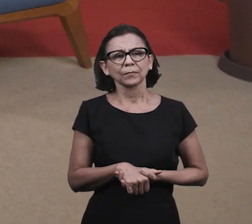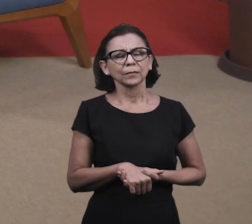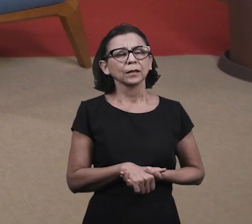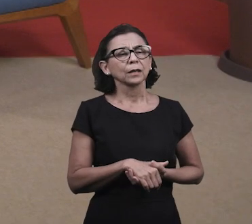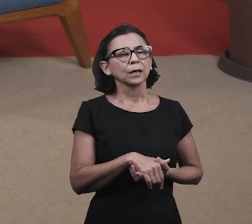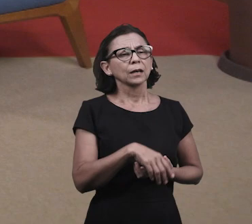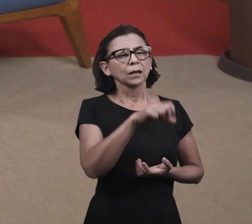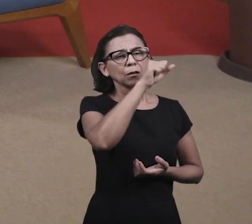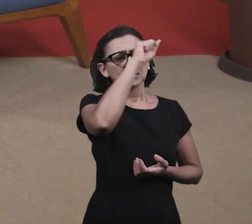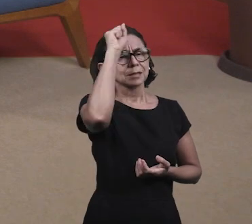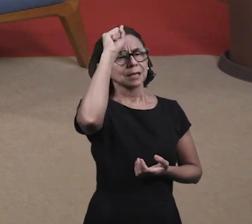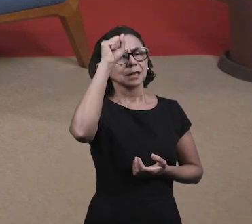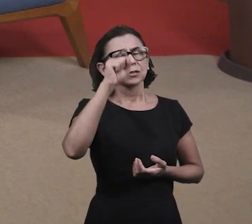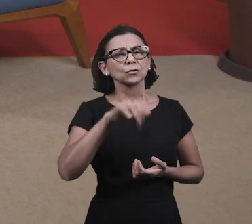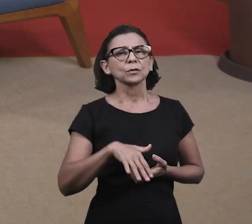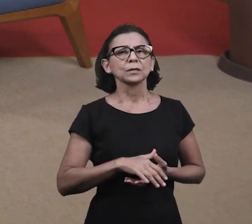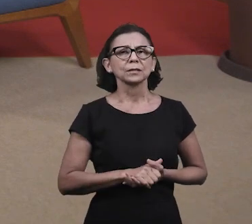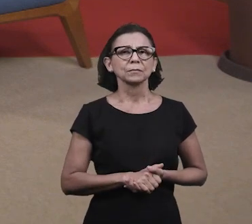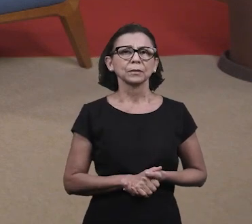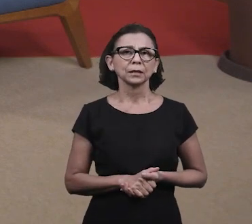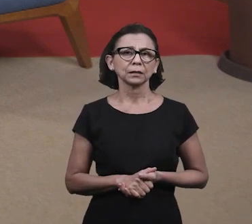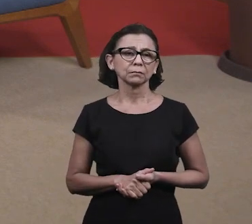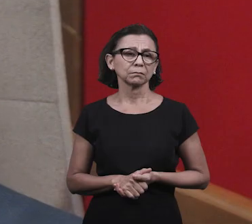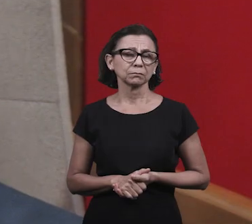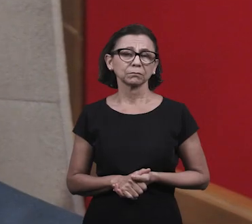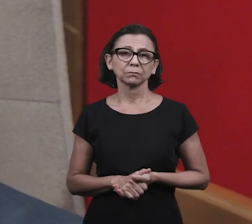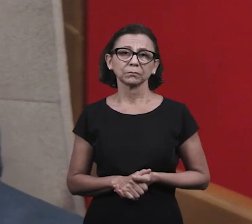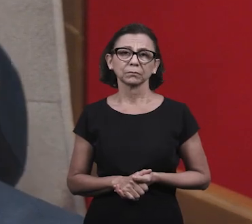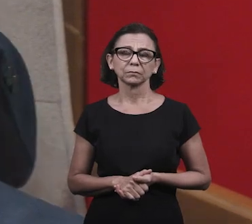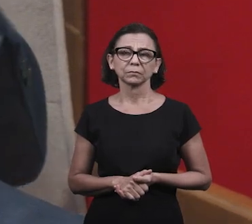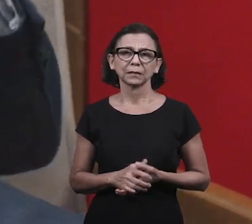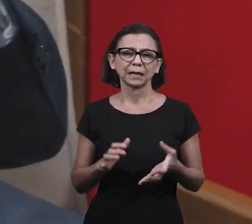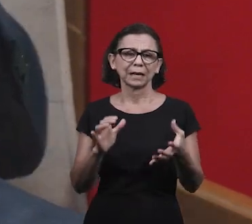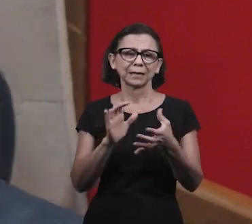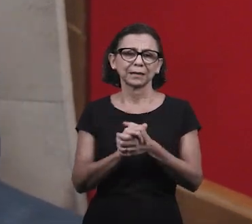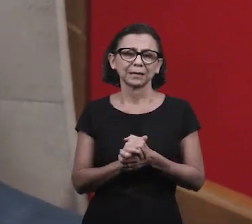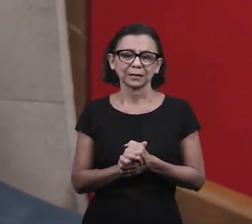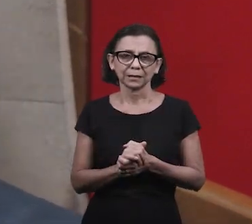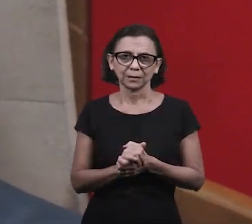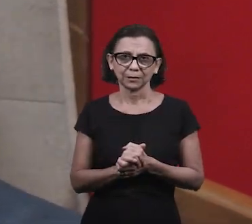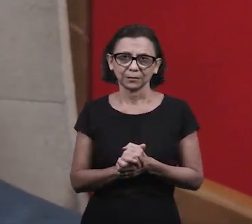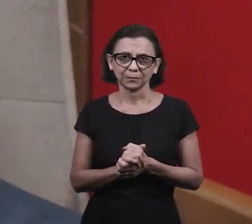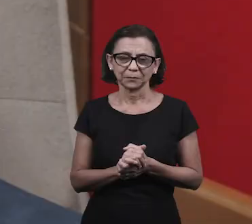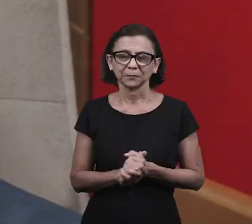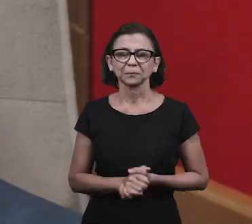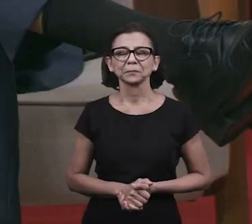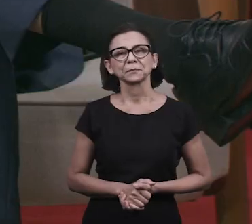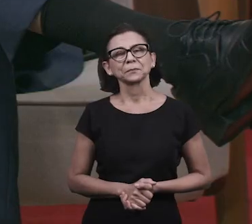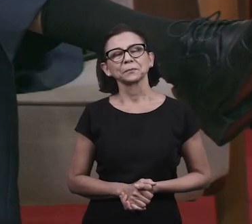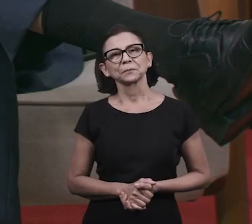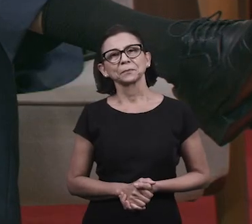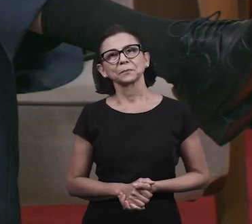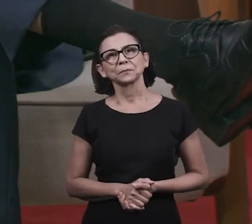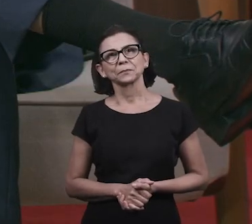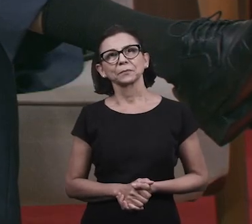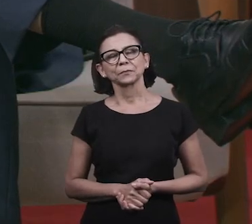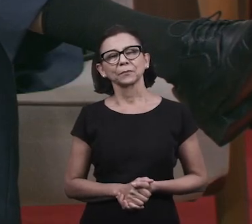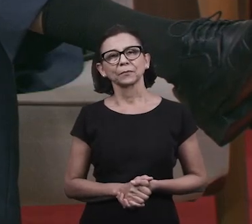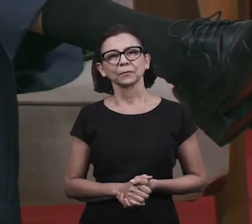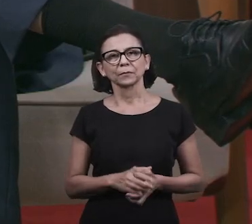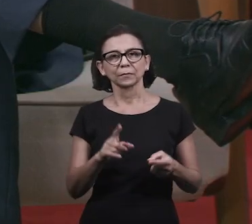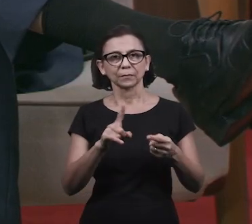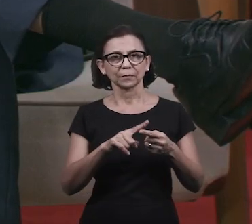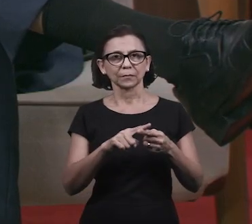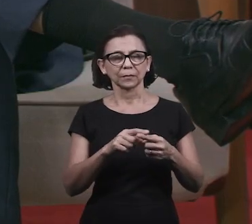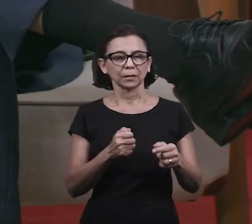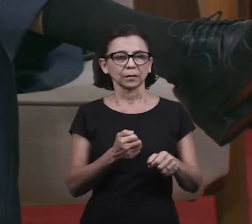Qu'est-ce que signifie cela? N'a rien à voir avec le mariage en soi. Le premier texte, j'ai cité, j'ai acheté